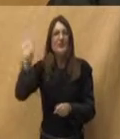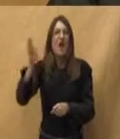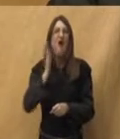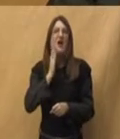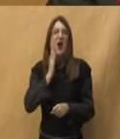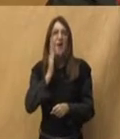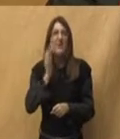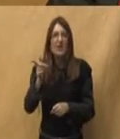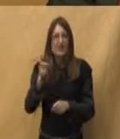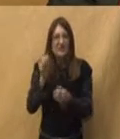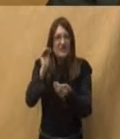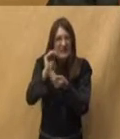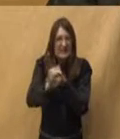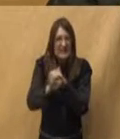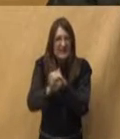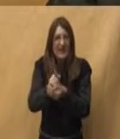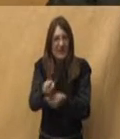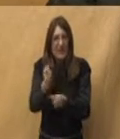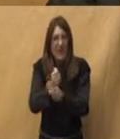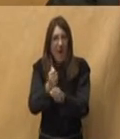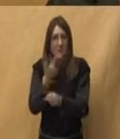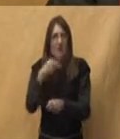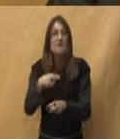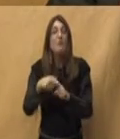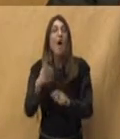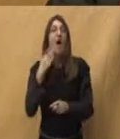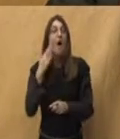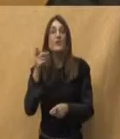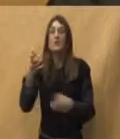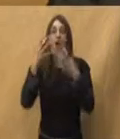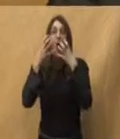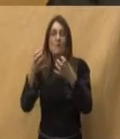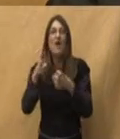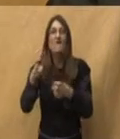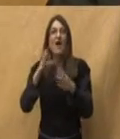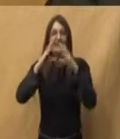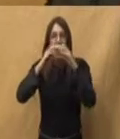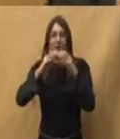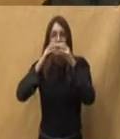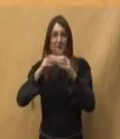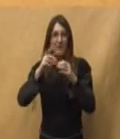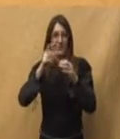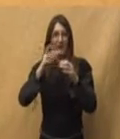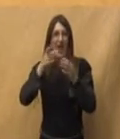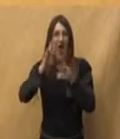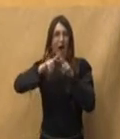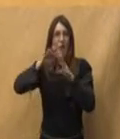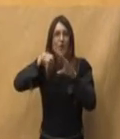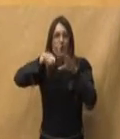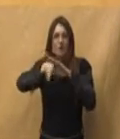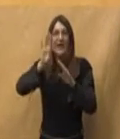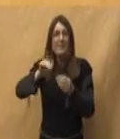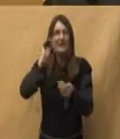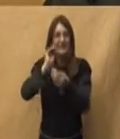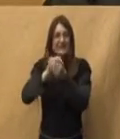cheddar cheese, dakle žuti sir, jer Amerikanci obožavaju cheeseburger i u taj cheeseburger, to su milioni